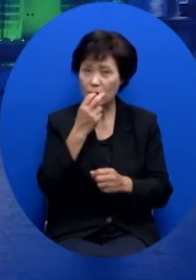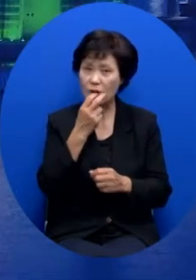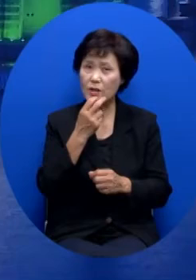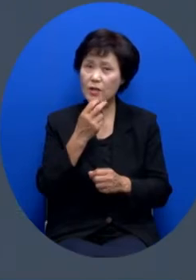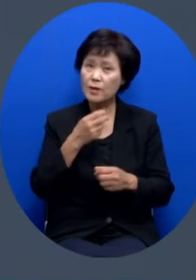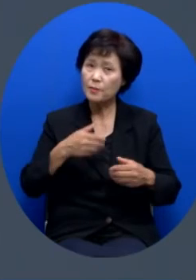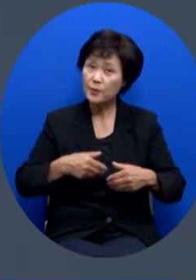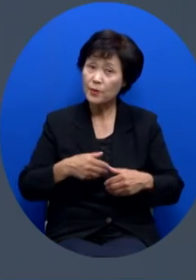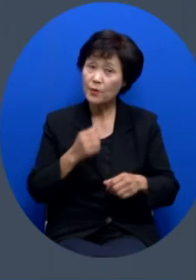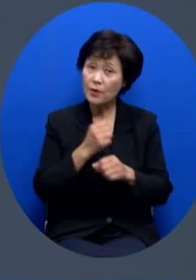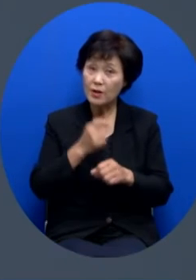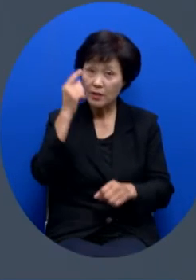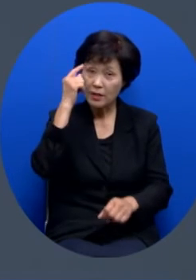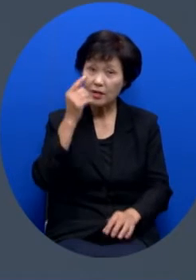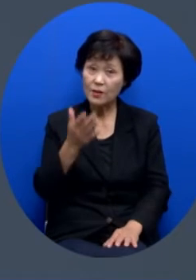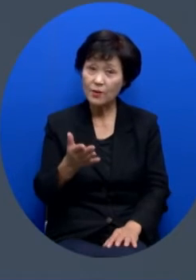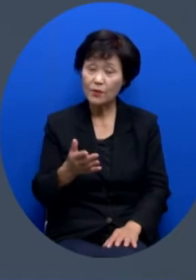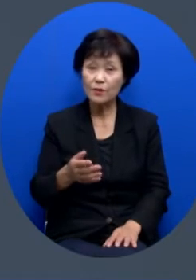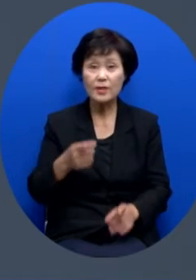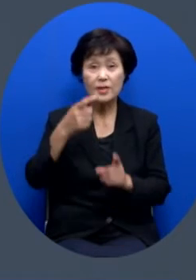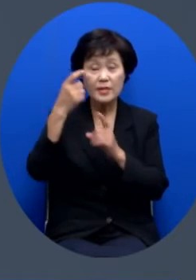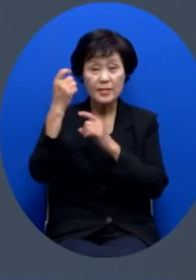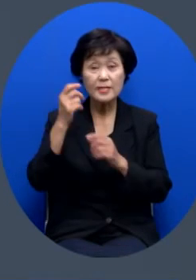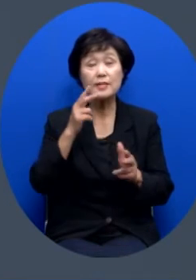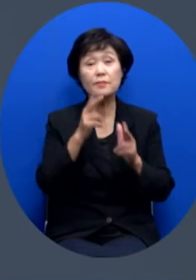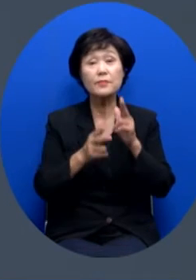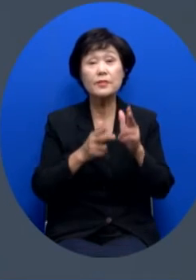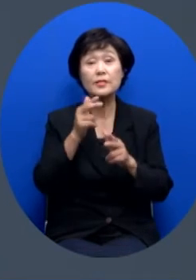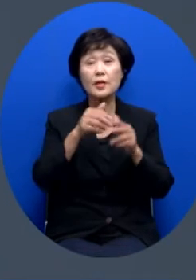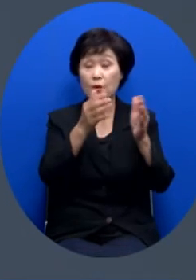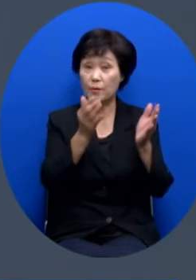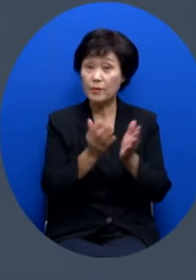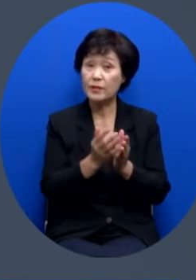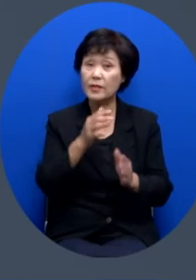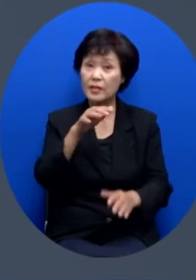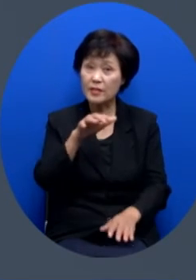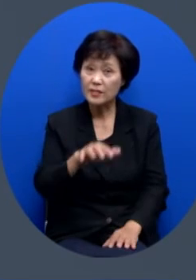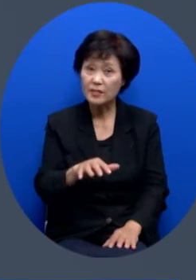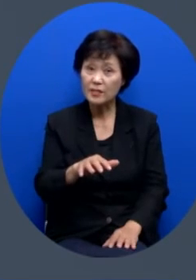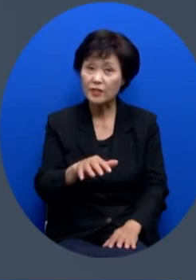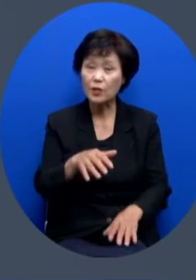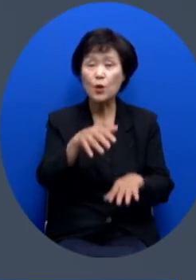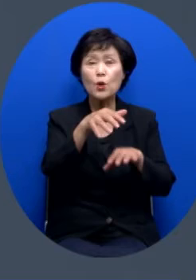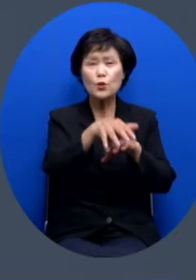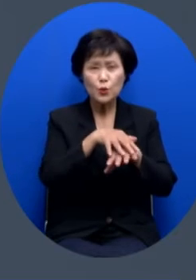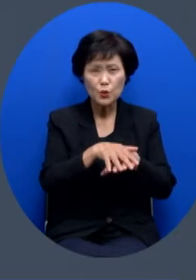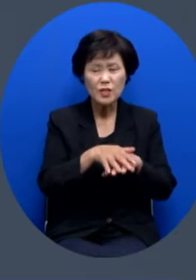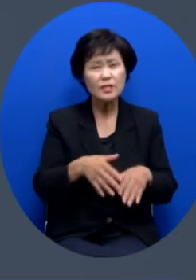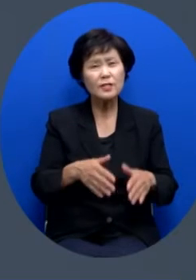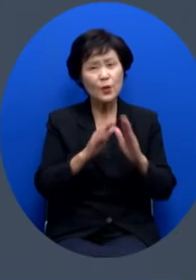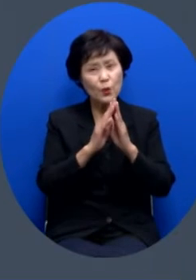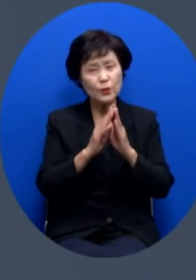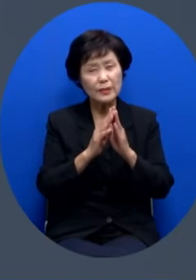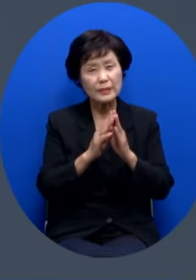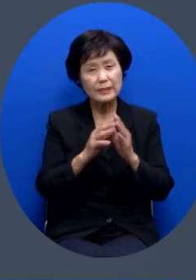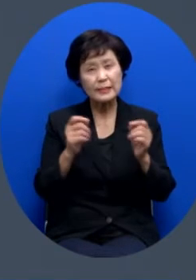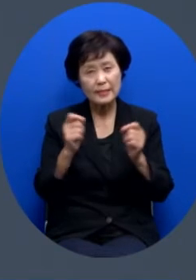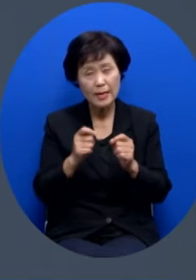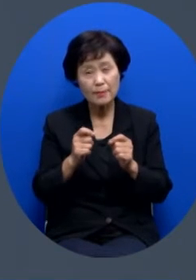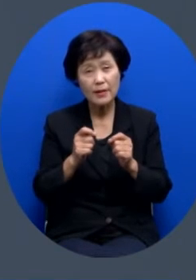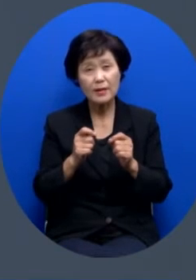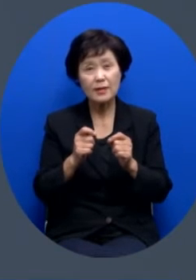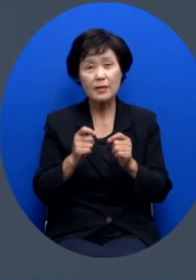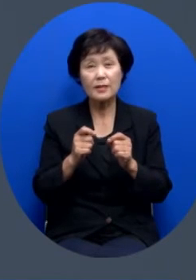우리 순교적 이음 사업 10명 얘기 아주 이게 졸 된지 얼마 안되기 때문에 짧은 역사 줘